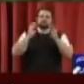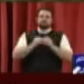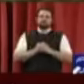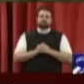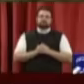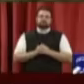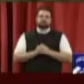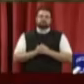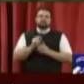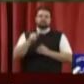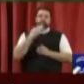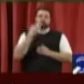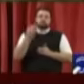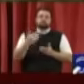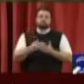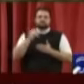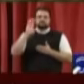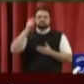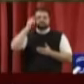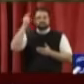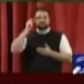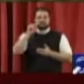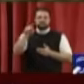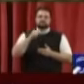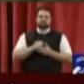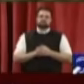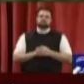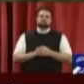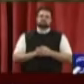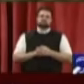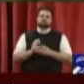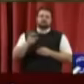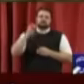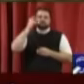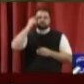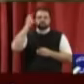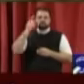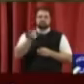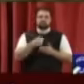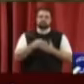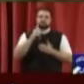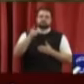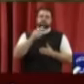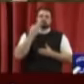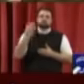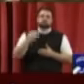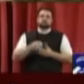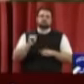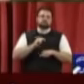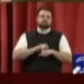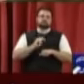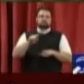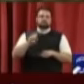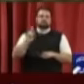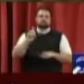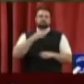În schimb, tu îi mulțumești pentru că s-a gândit la tine. Că a făcut un gând bun pentru tine. Îi mulțumești și atunci, în momentul ăla, nu-i mai